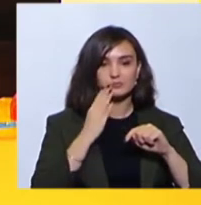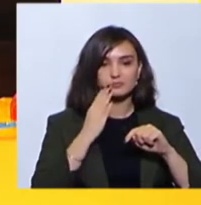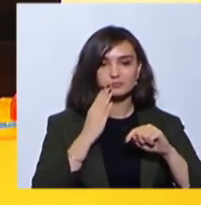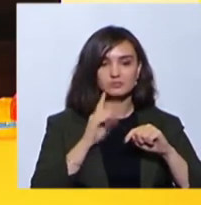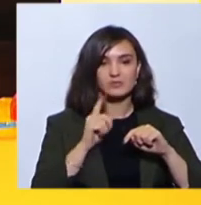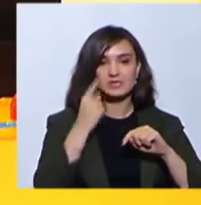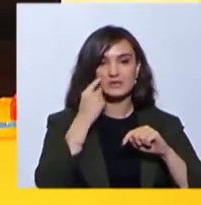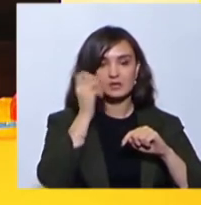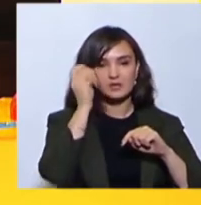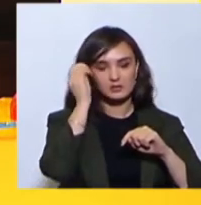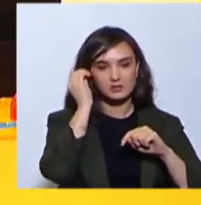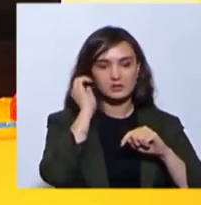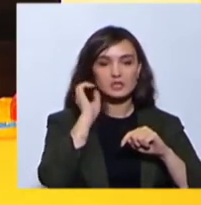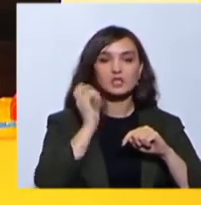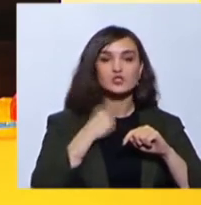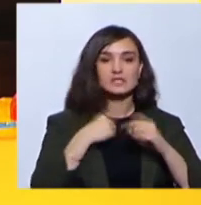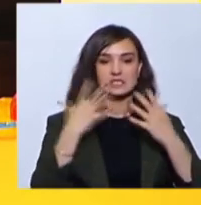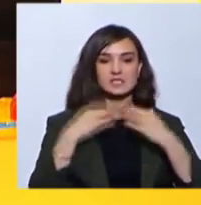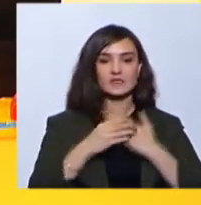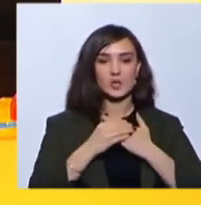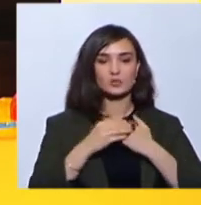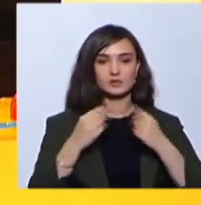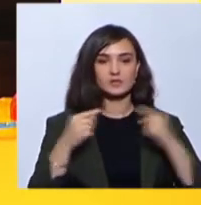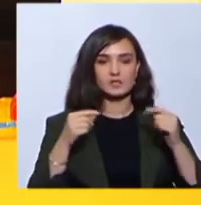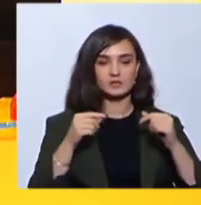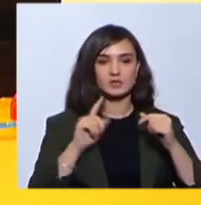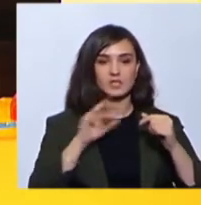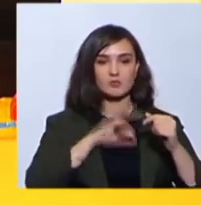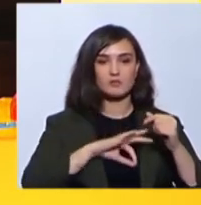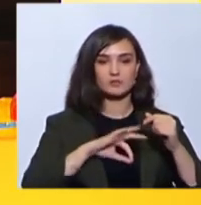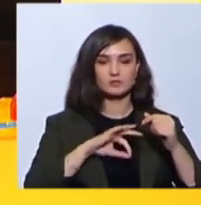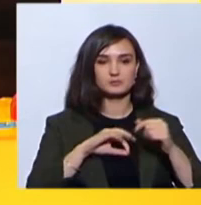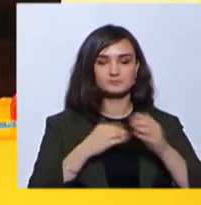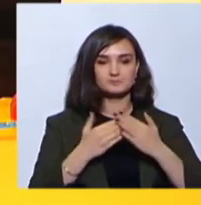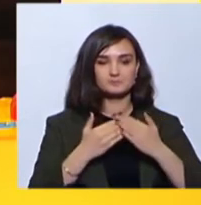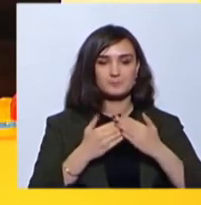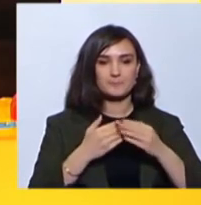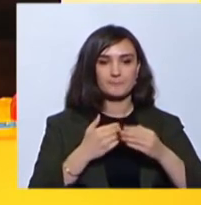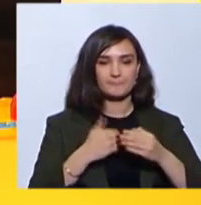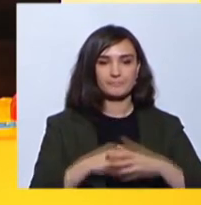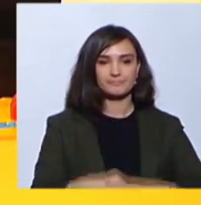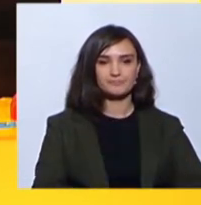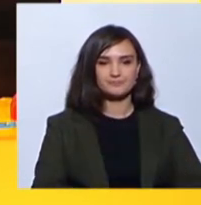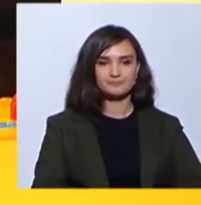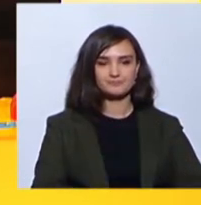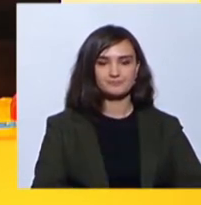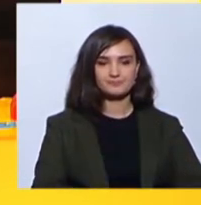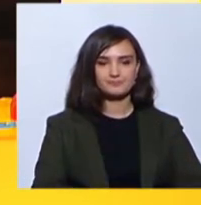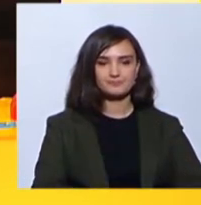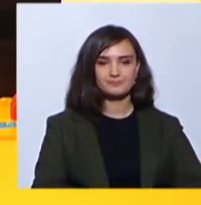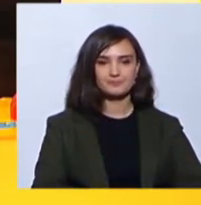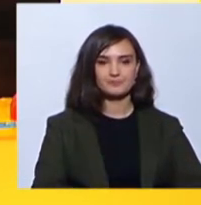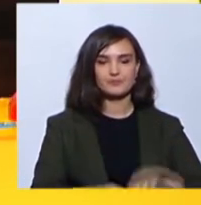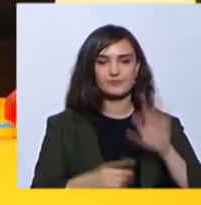რომ მარტო თვალი არა, ჩვენ სხეულის სხვა ნაწილებიც შეიძლება გამოვიყენოთ, იმიტომ რომ საკვები აღნუსხვთ. და ასეთ მაგალითს მოგიყვანთ. წარმოიდგინეთ,